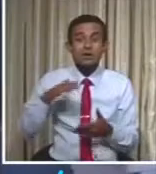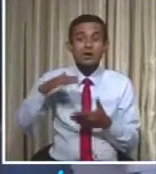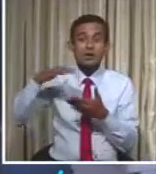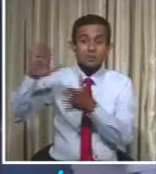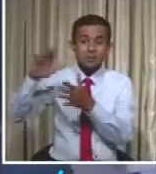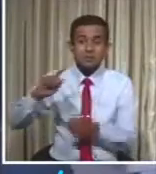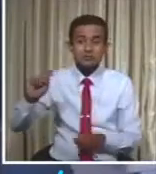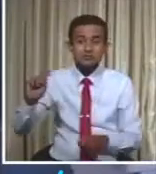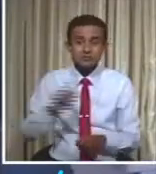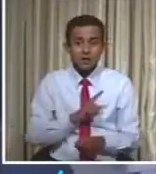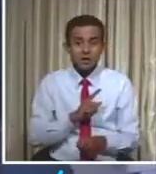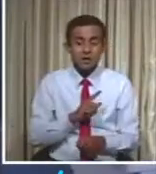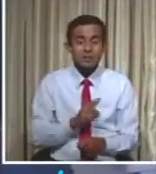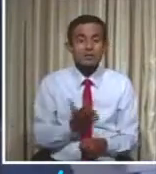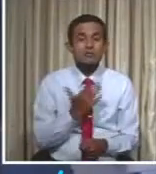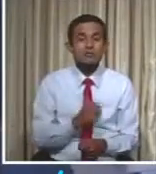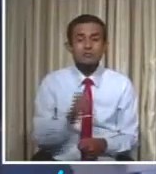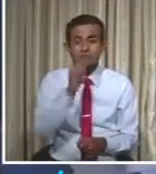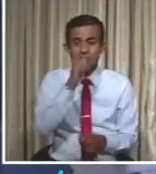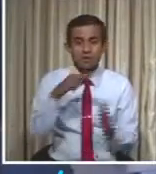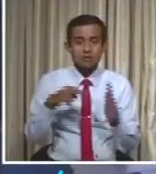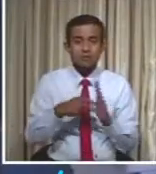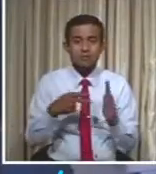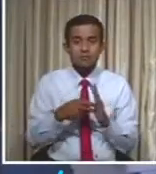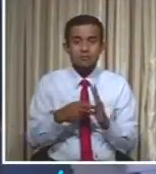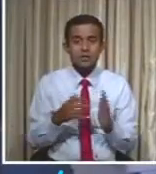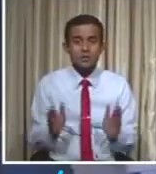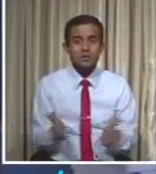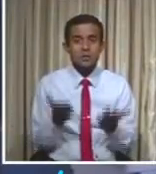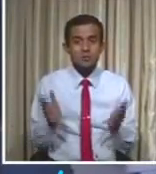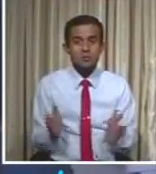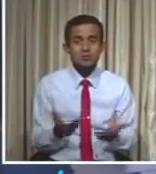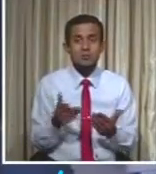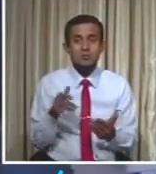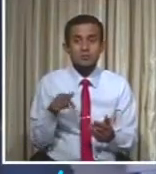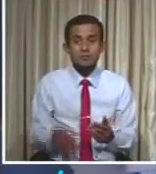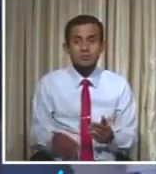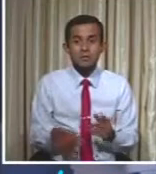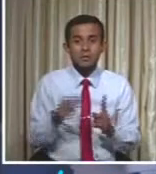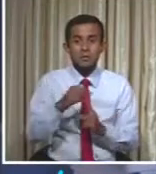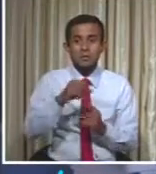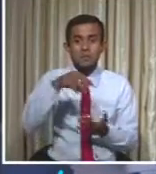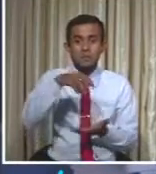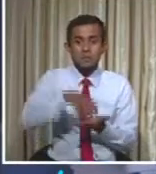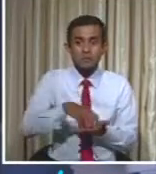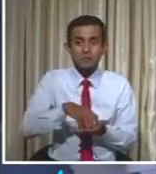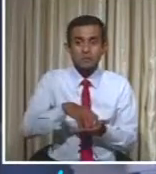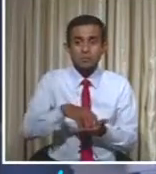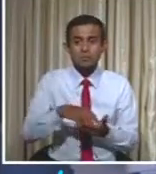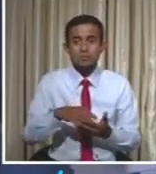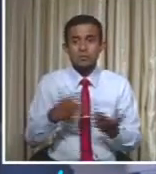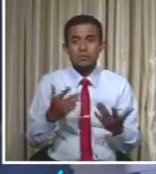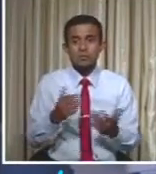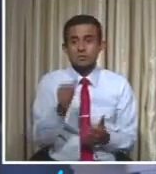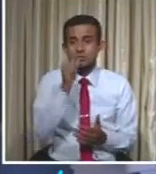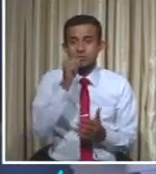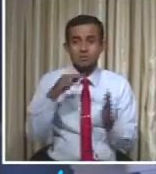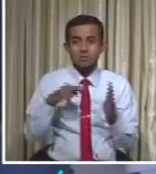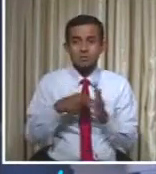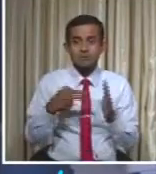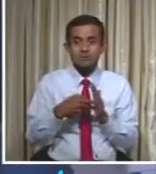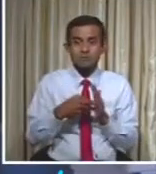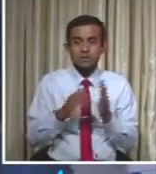ගේන්නේ තේ ඇයට මේ පානීය ජල ව්‍යාපෘති ක්‍රියාත්මක වීම අර ප්‍රාදේශ සභා හරහා හෝ ජල ව්‍යාපෘති ජල